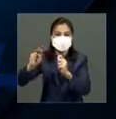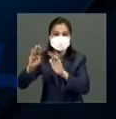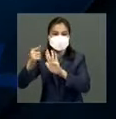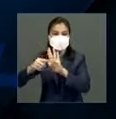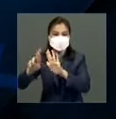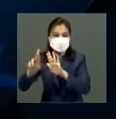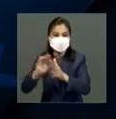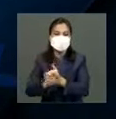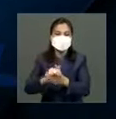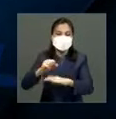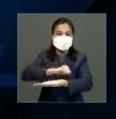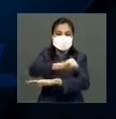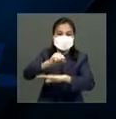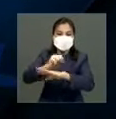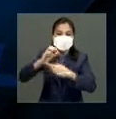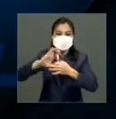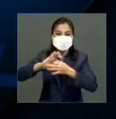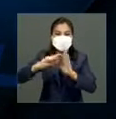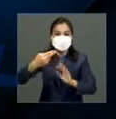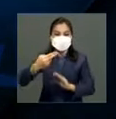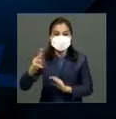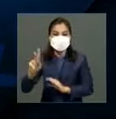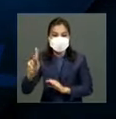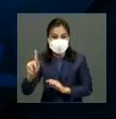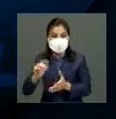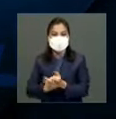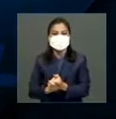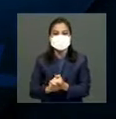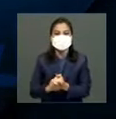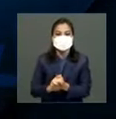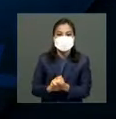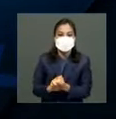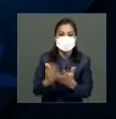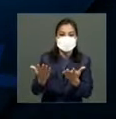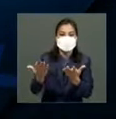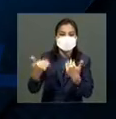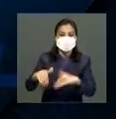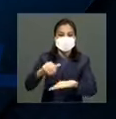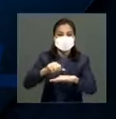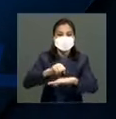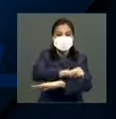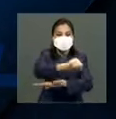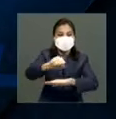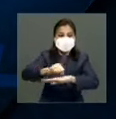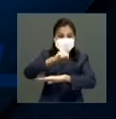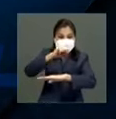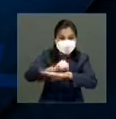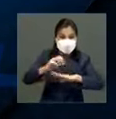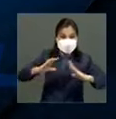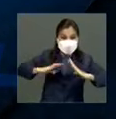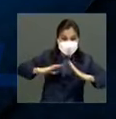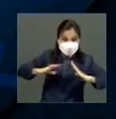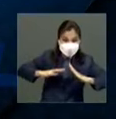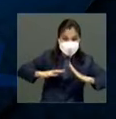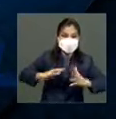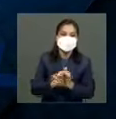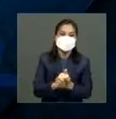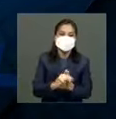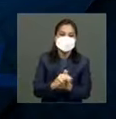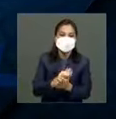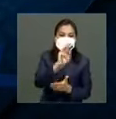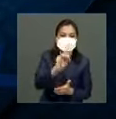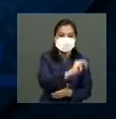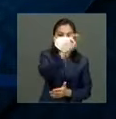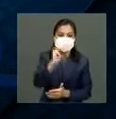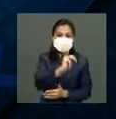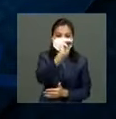ขวางลานกีฬาหน้าชุมชนวัดช่องลมสวนสาธารณะใต้สะพานพระราม8เดอะมอลล์บางแค